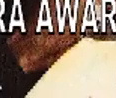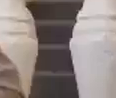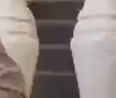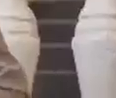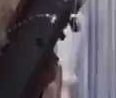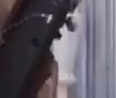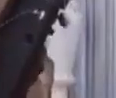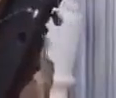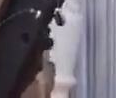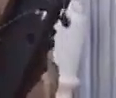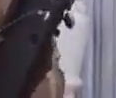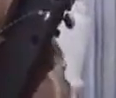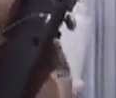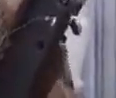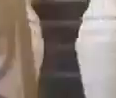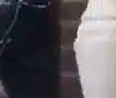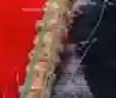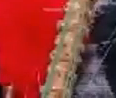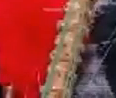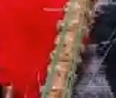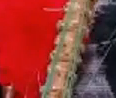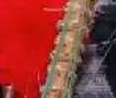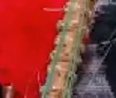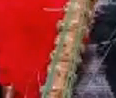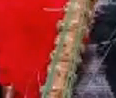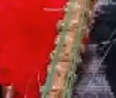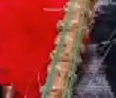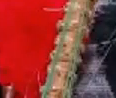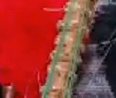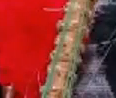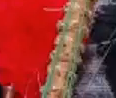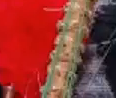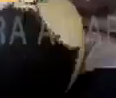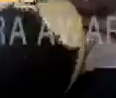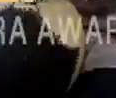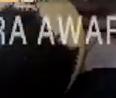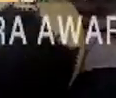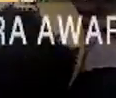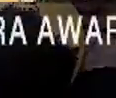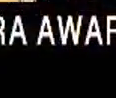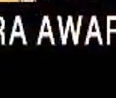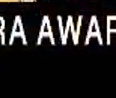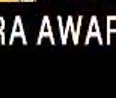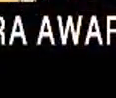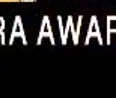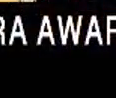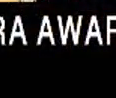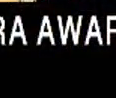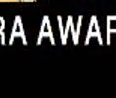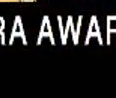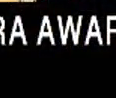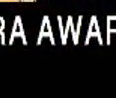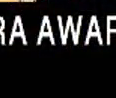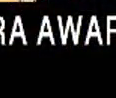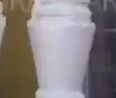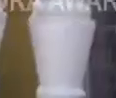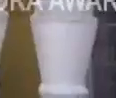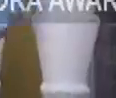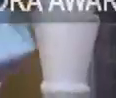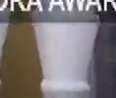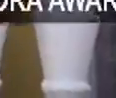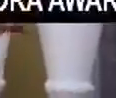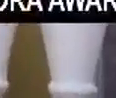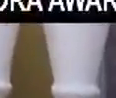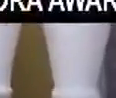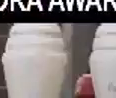kan ala karam fa janni woni yenyun kora bemba min da kanake Gambia jang sato dao